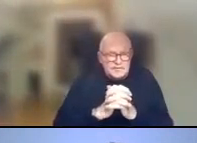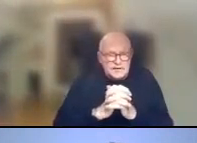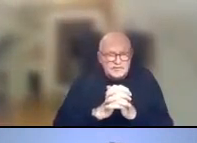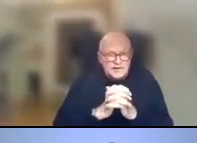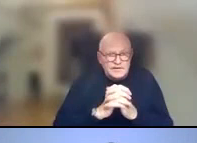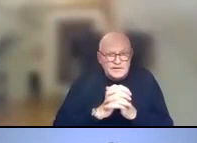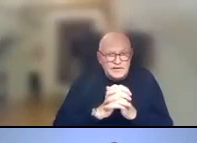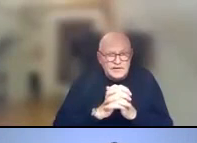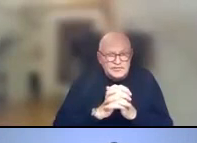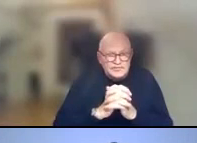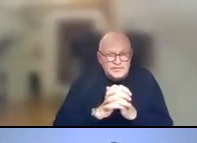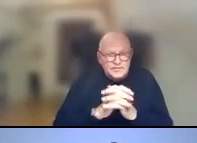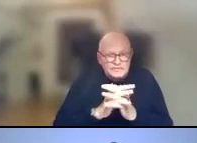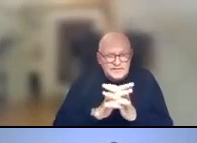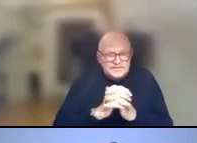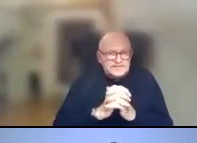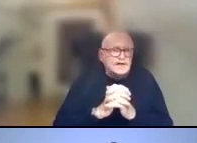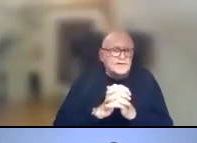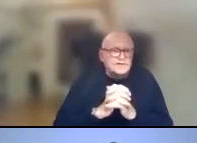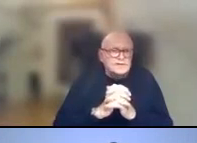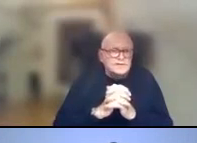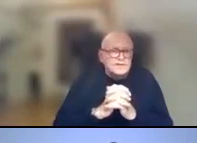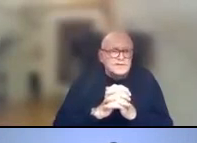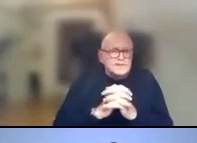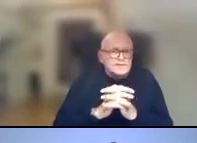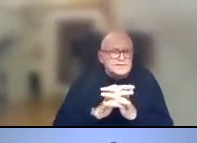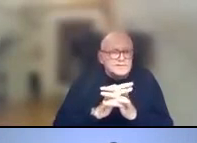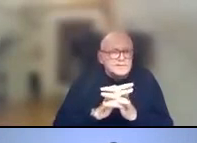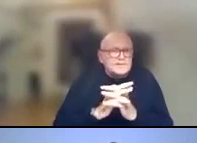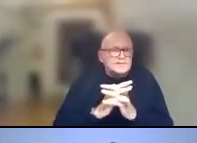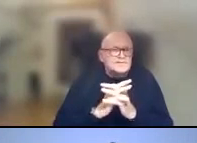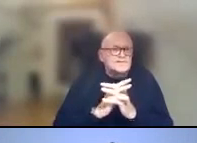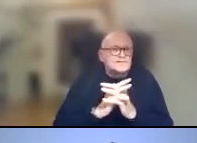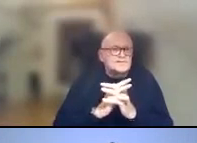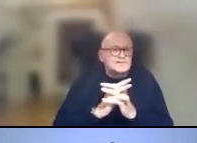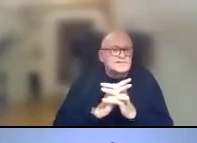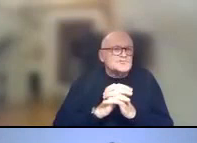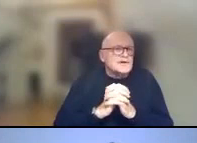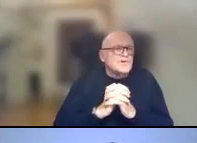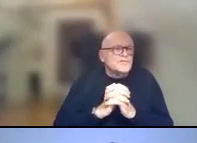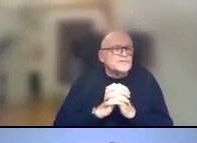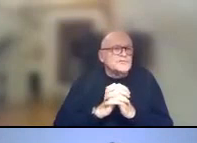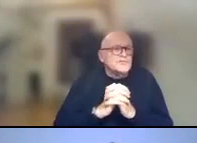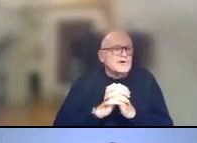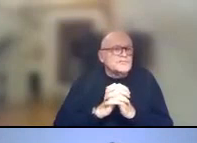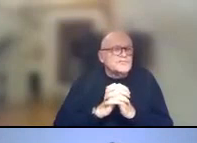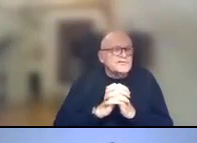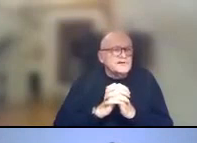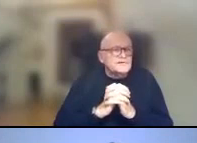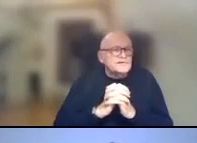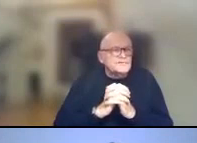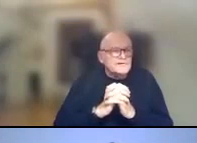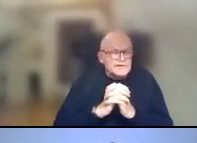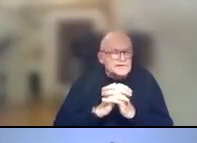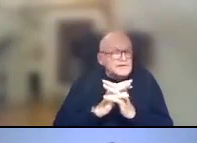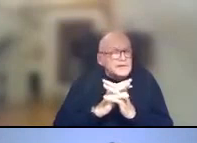sollte einem Krankenhaus misstrauen, das nicht sich zu einem offenen Umgang mit